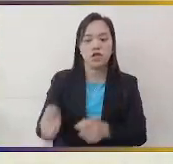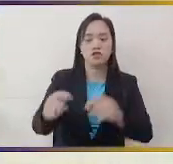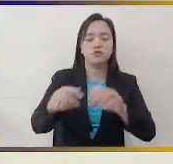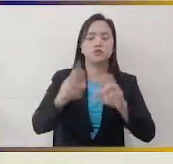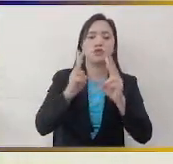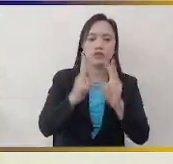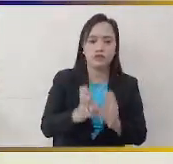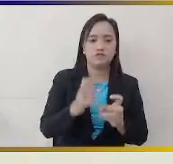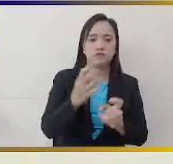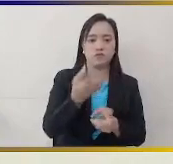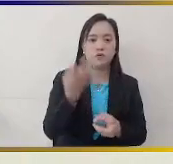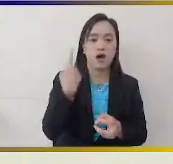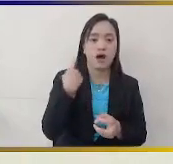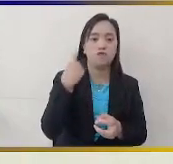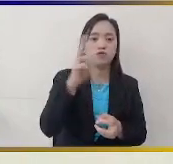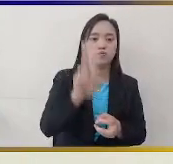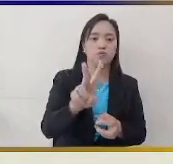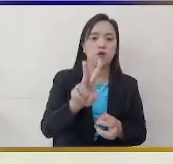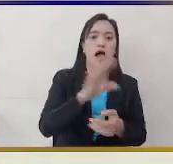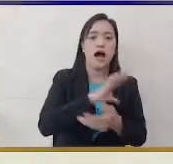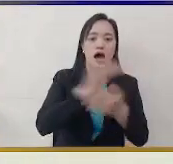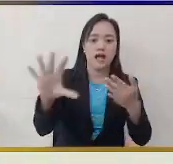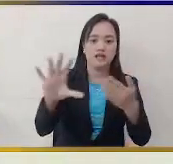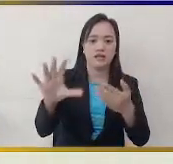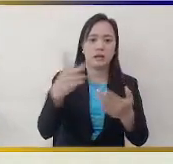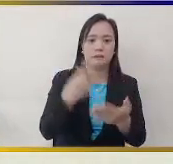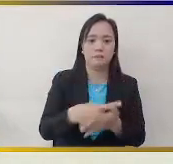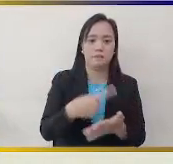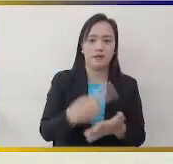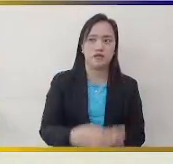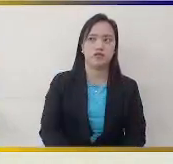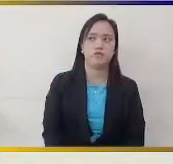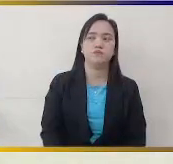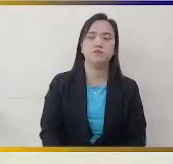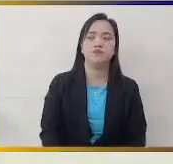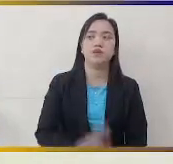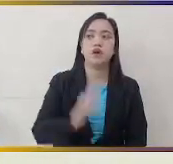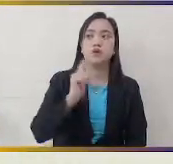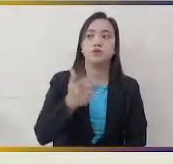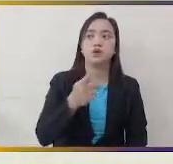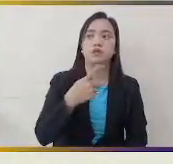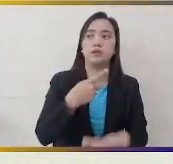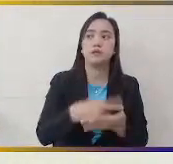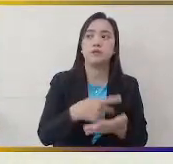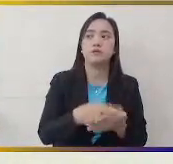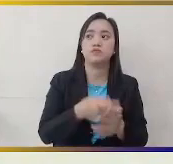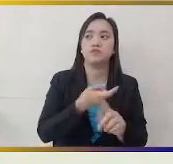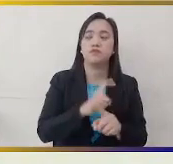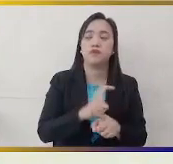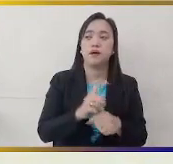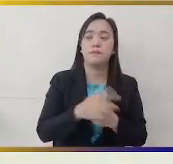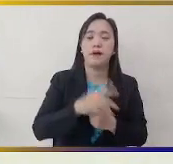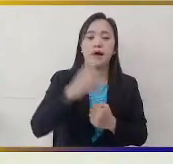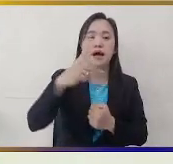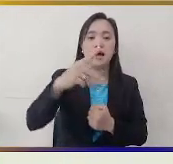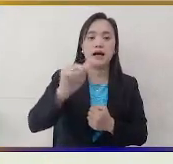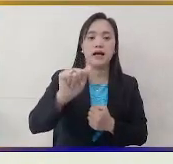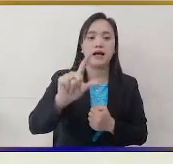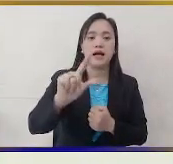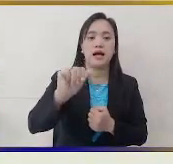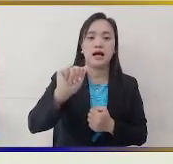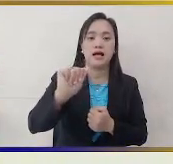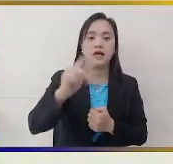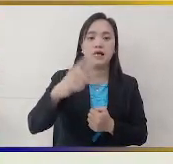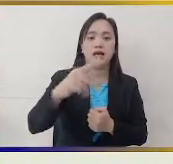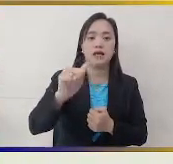milyon no and I see to it na yung Php20 na mula sa aking kalakal ay yung